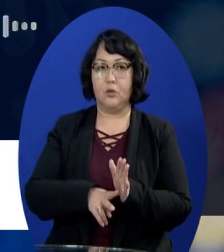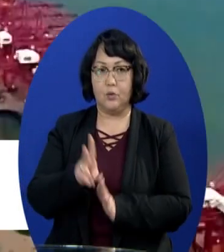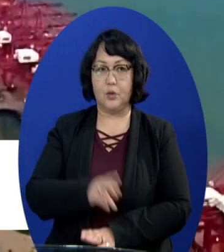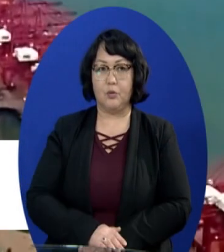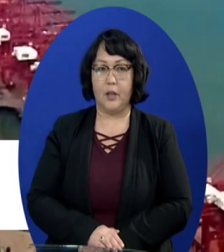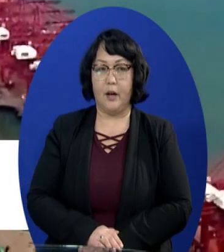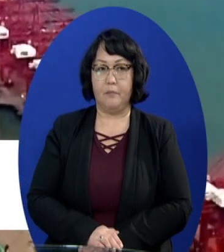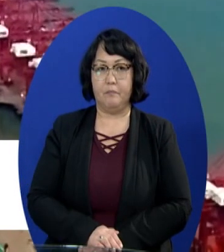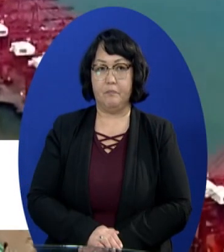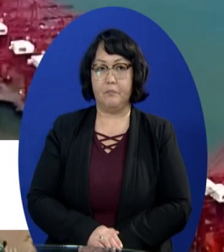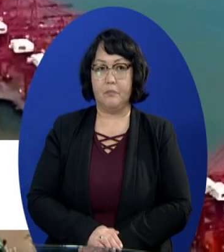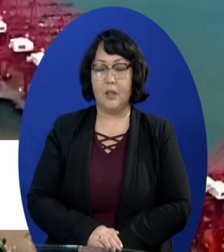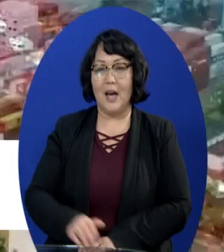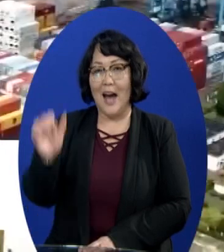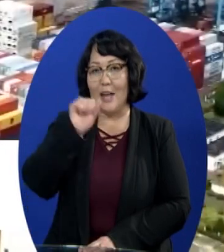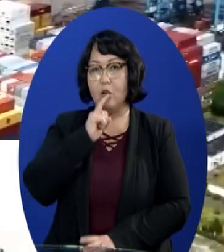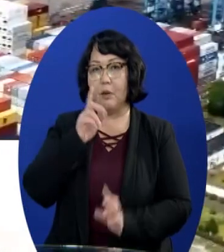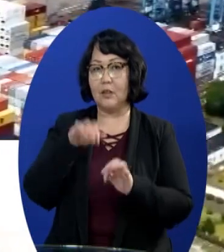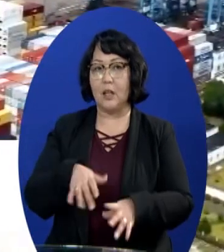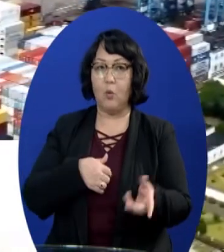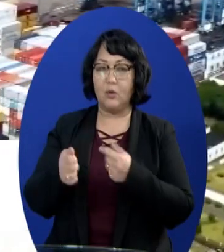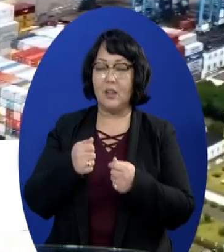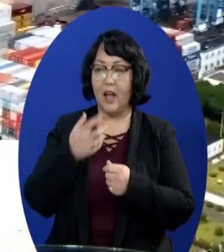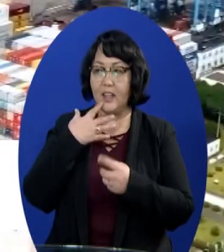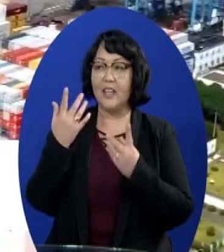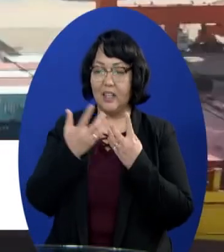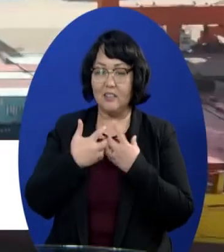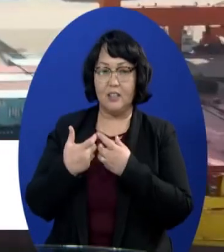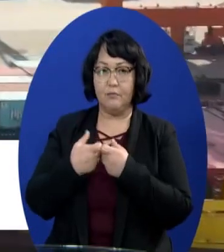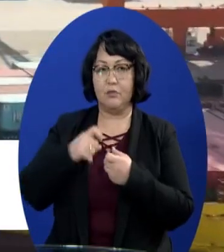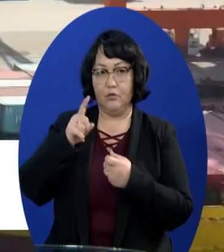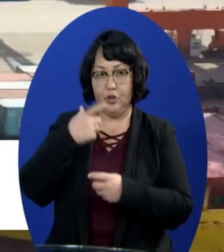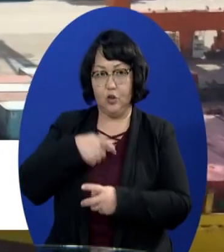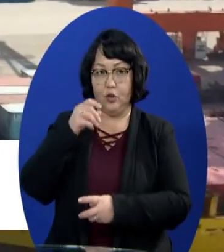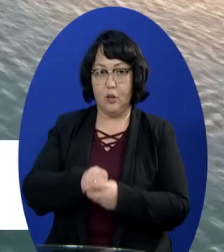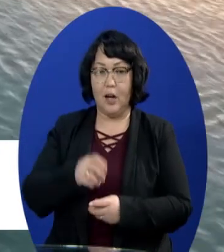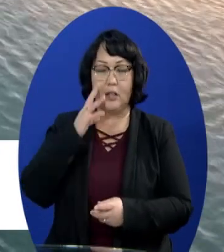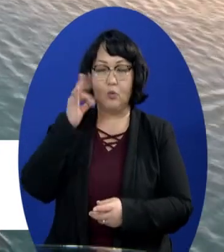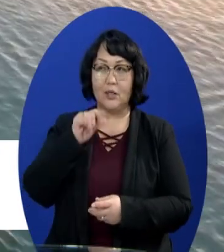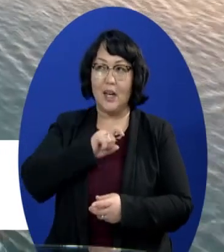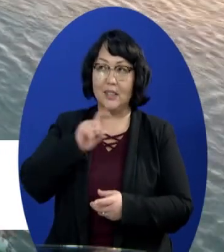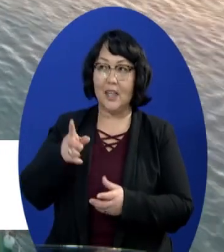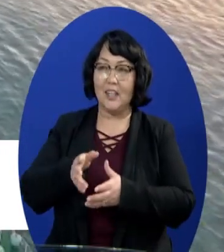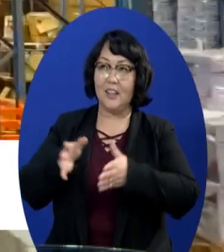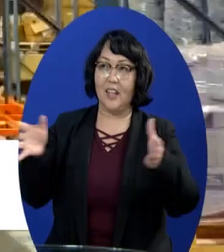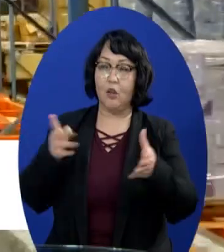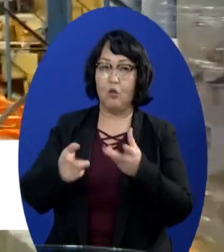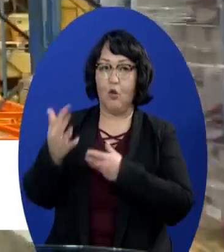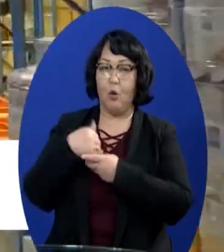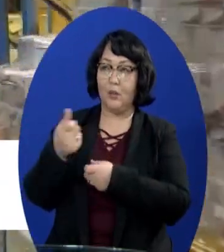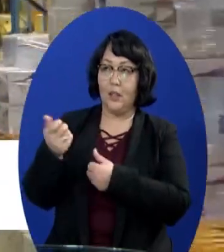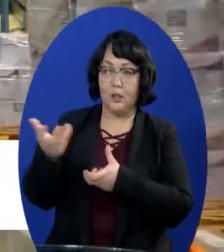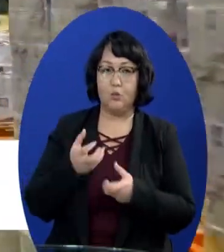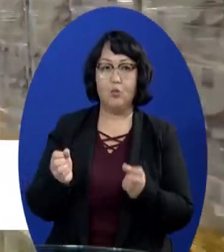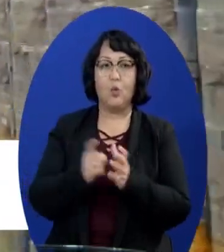да. Аз нахуун далайн худалдааны хилцээрт нэгдснээр манай улс гадаадад зах зээлд хэлэх хөрөнгө оруулалт татах чухал ач холбогдолтой.